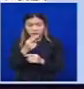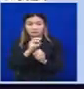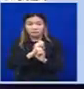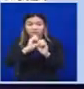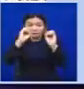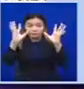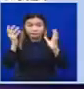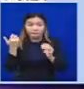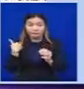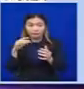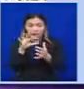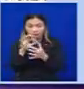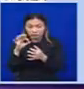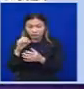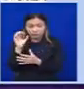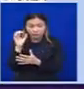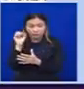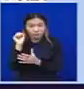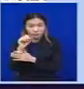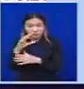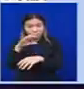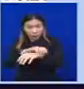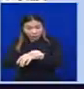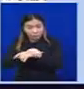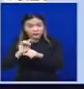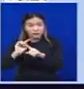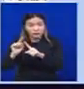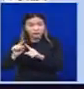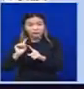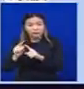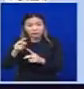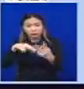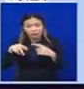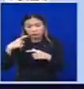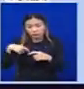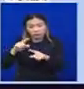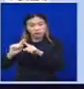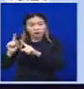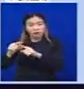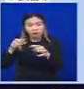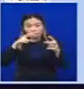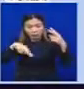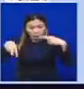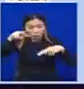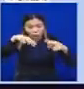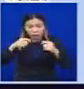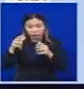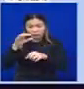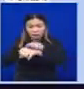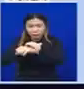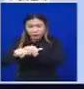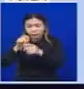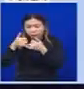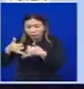เช่นการจับกุมและต้องมีการพิพากษาจนถึงขั้นสุดท้ายไม่ใช่จับแล้วปล่อยหรืออะไรก็แล้